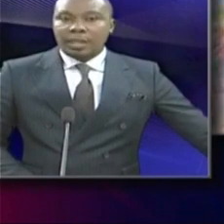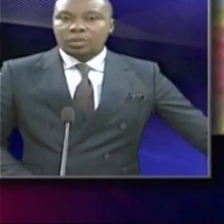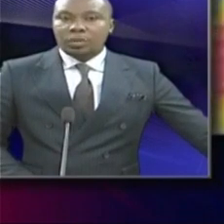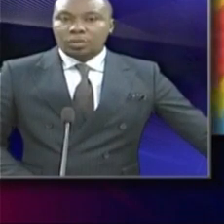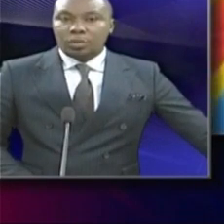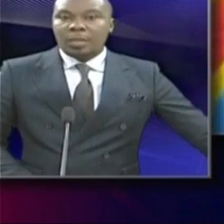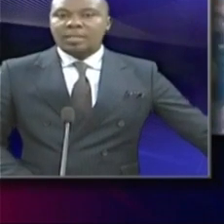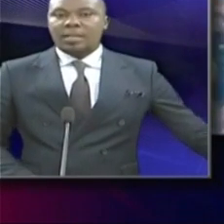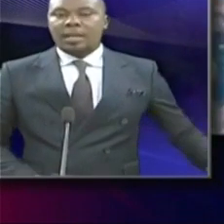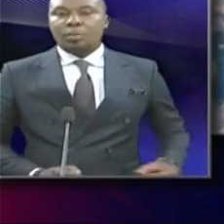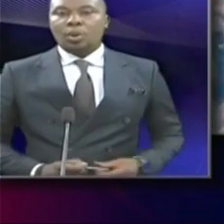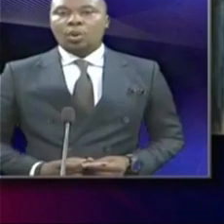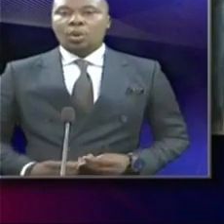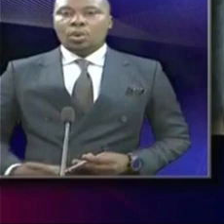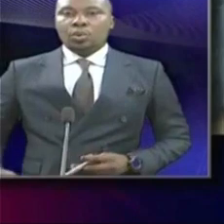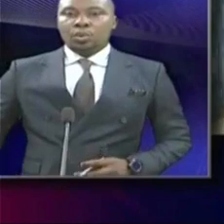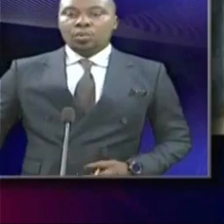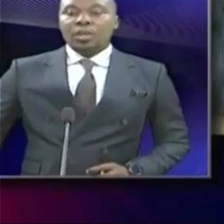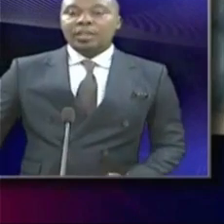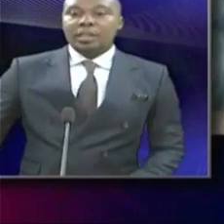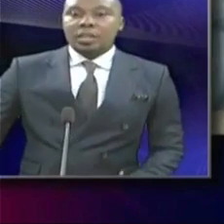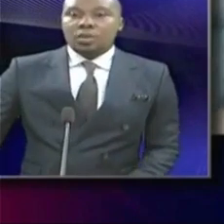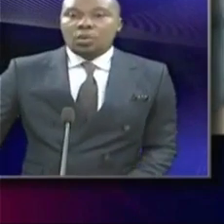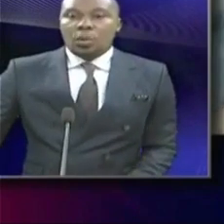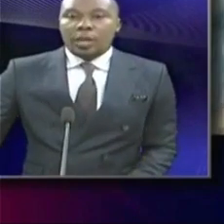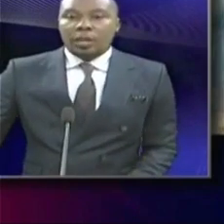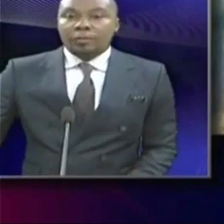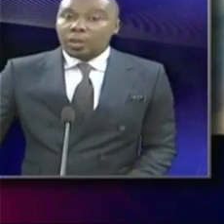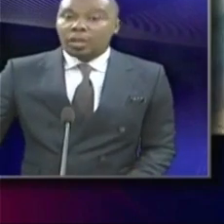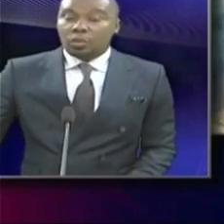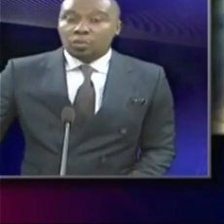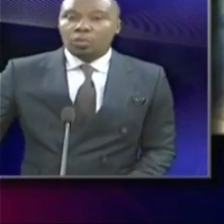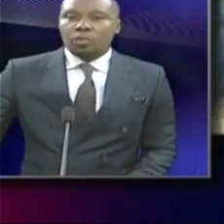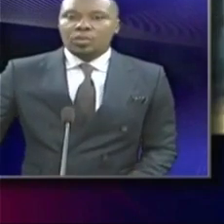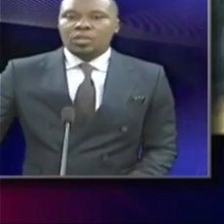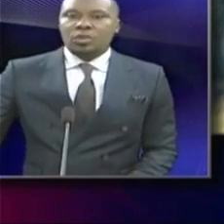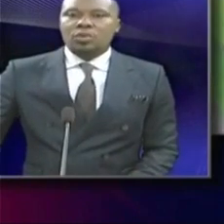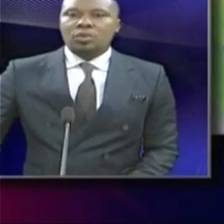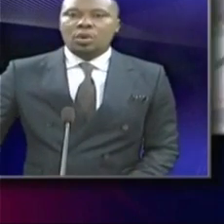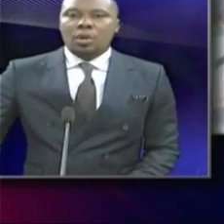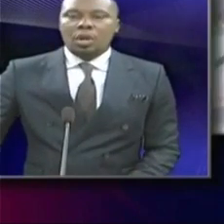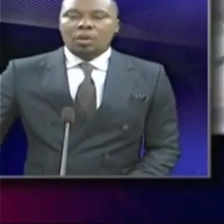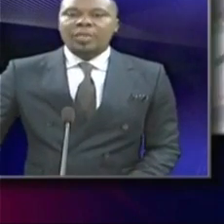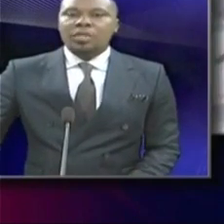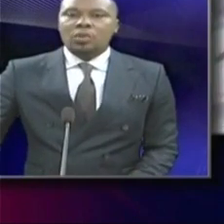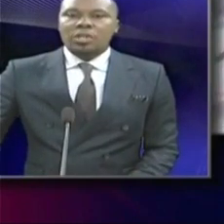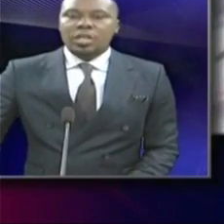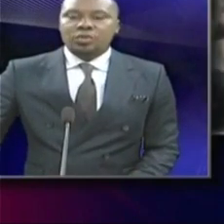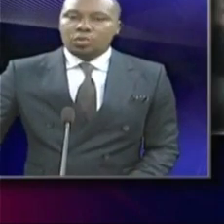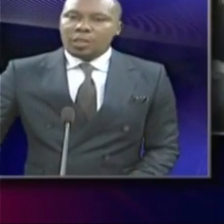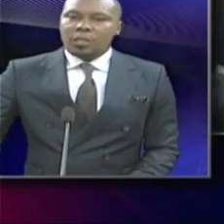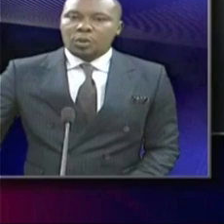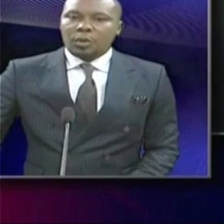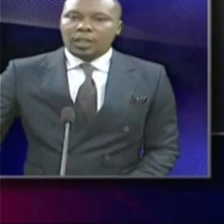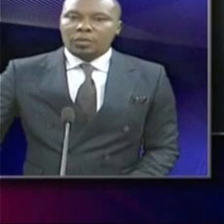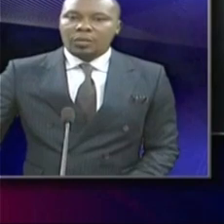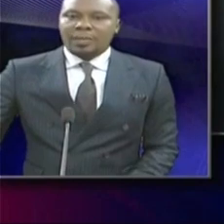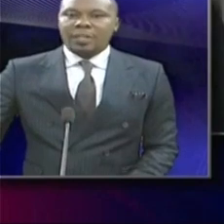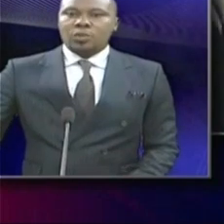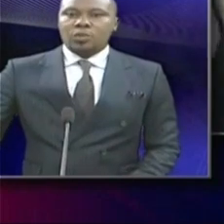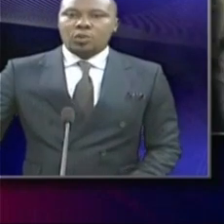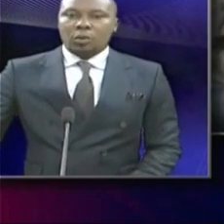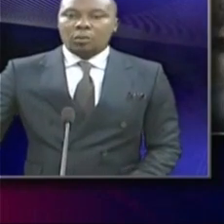ses lettres de noblesse. Un plan de modernisation est évoqué au cours des échanges entre le ministre en charge du tourisme et